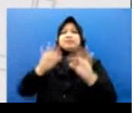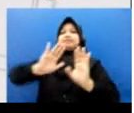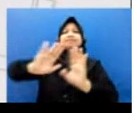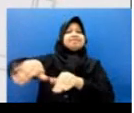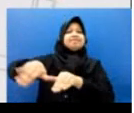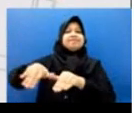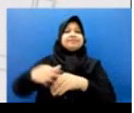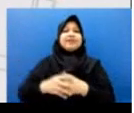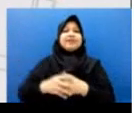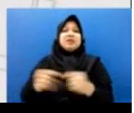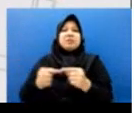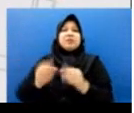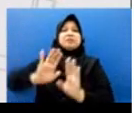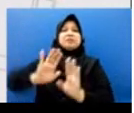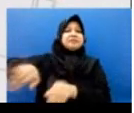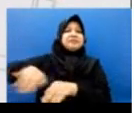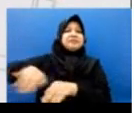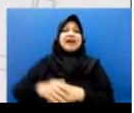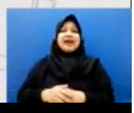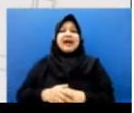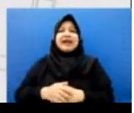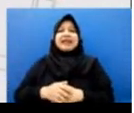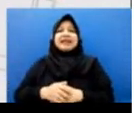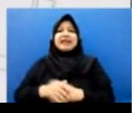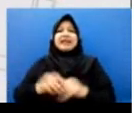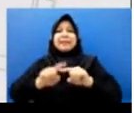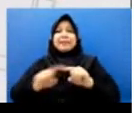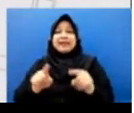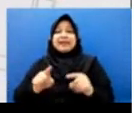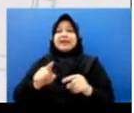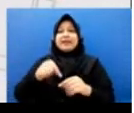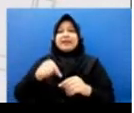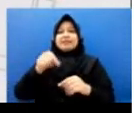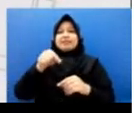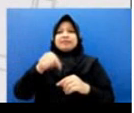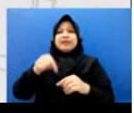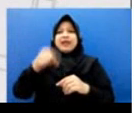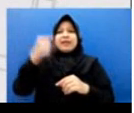Justru mereka peduli bahwa ini benar atau tidak.